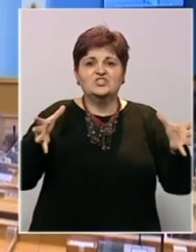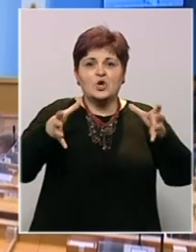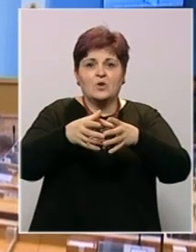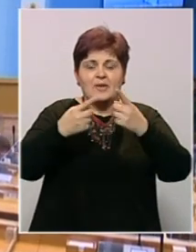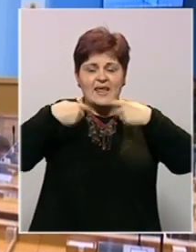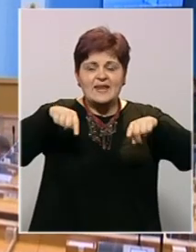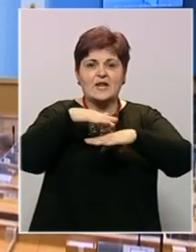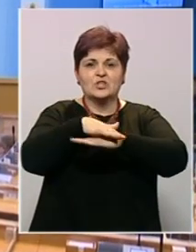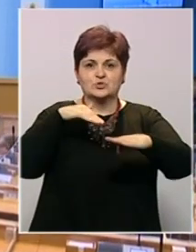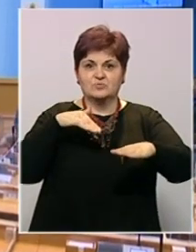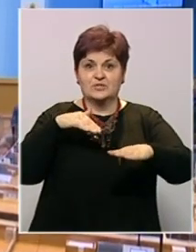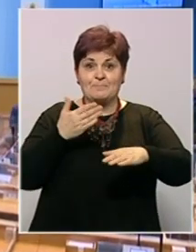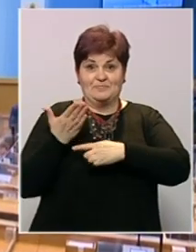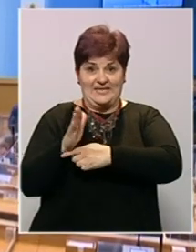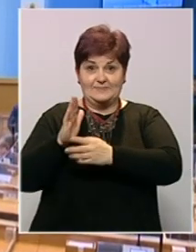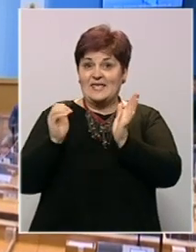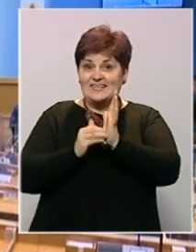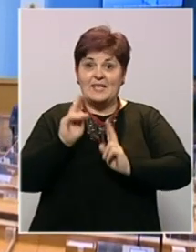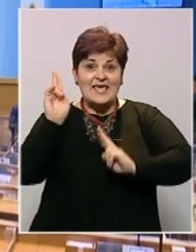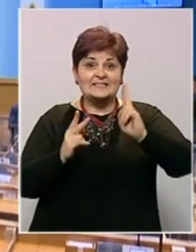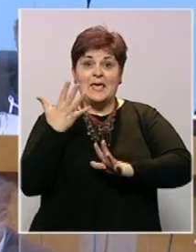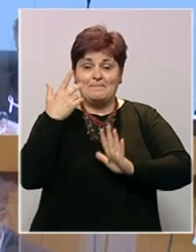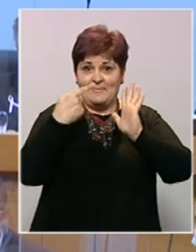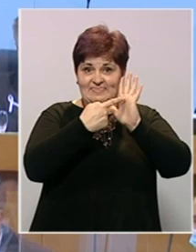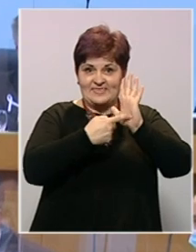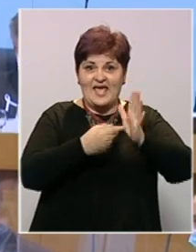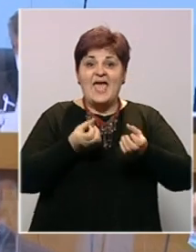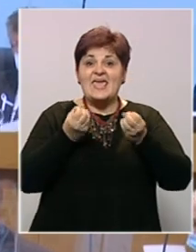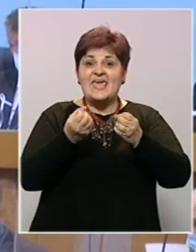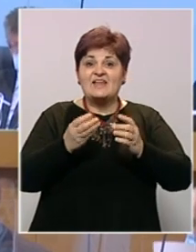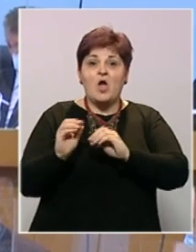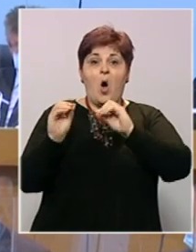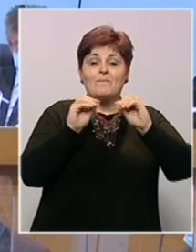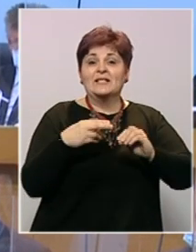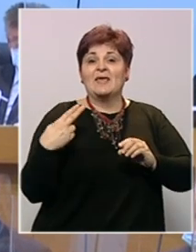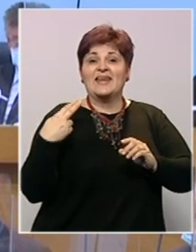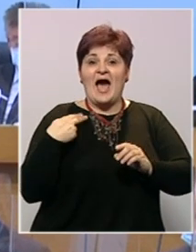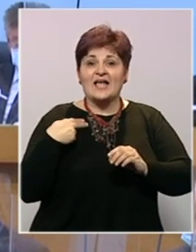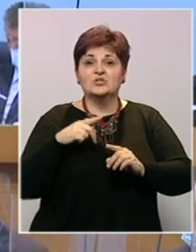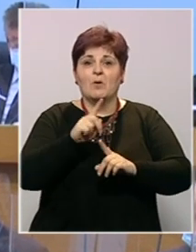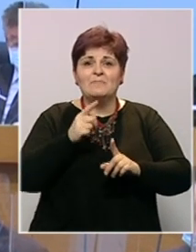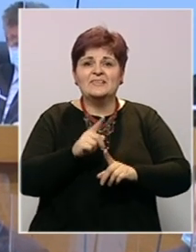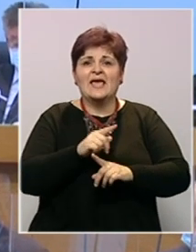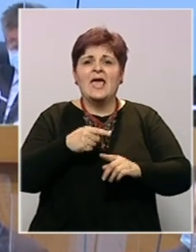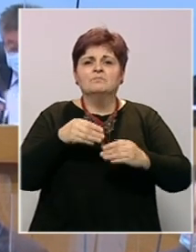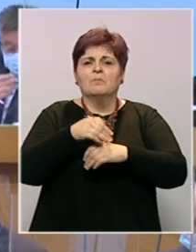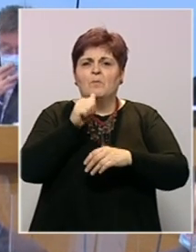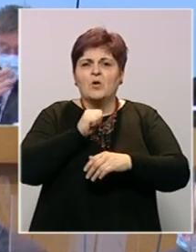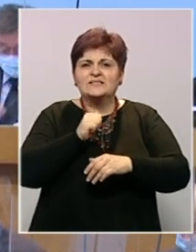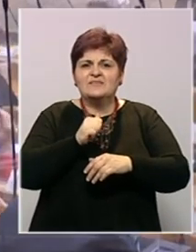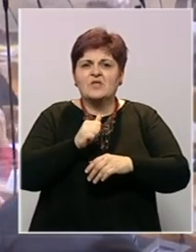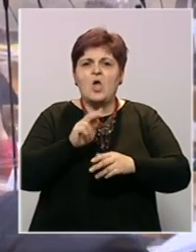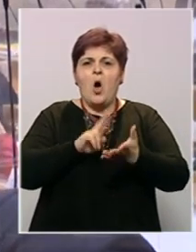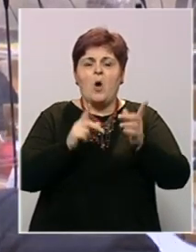kolegi Narodne skupštine. Zastupnici bi trebalo da razmatraju 5 točaka. Informacije o prijenosu nadležnosti u oblasti neizravnog oporezivanja,